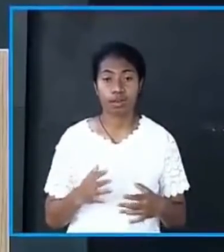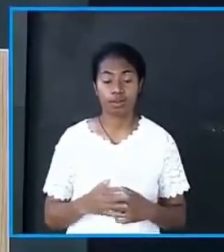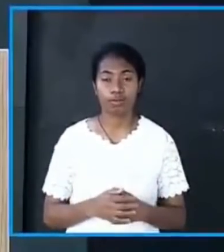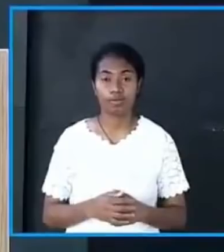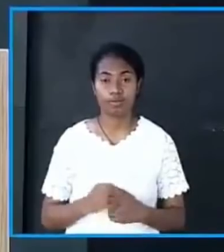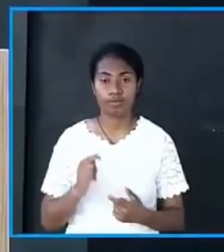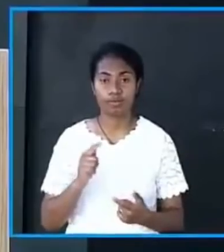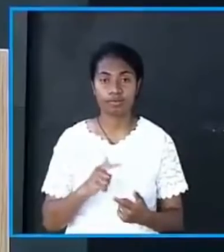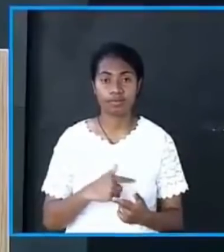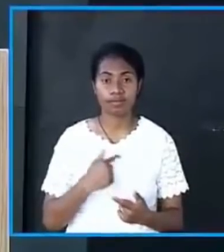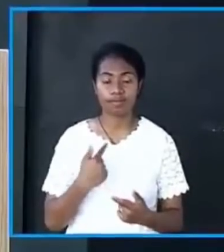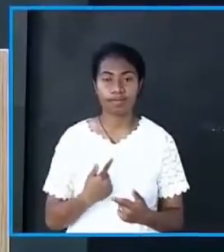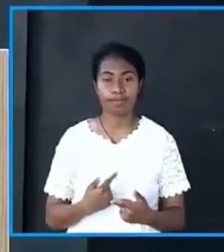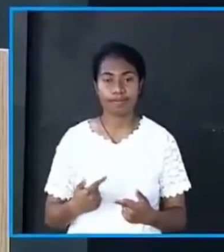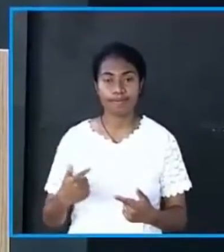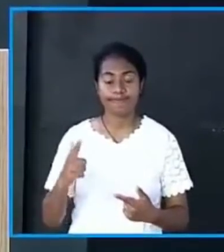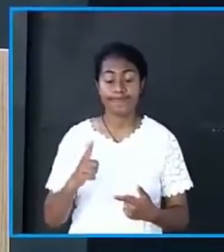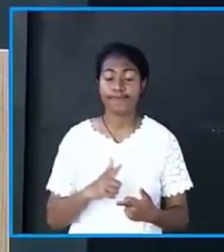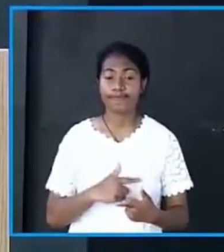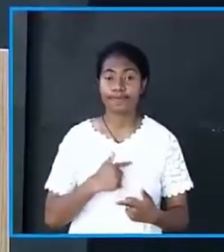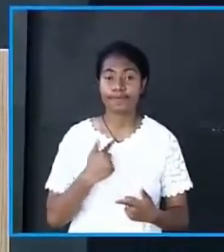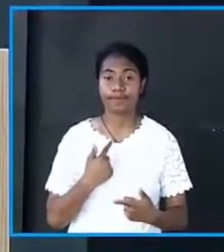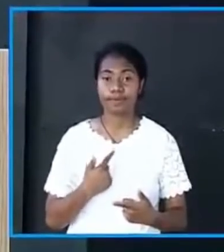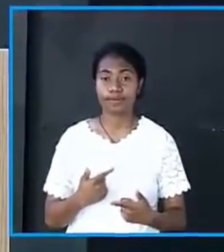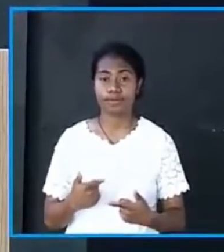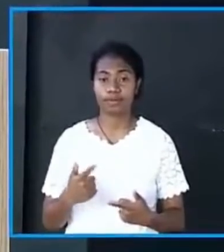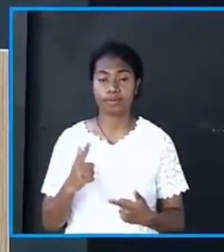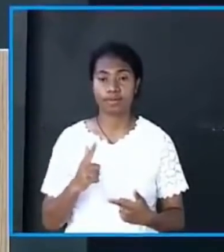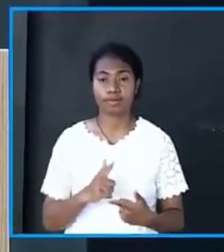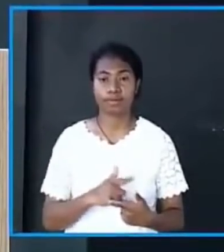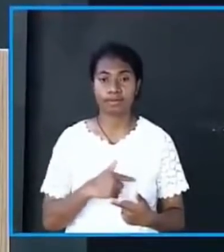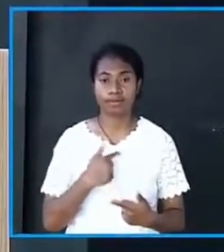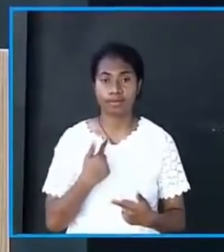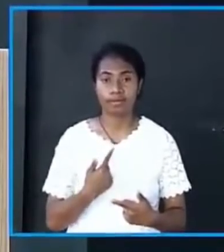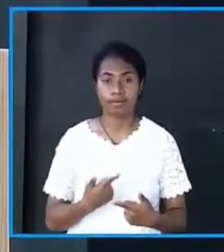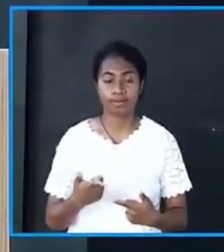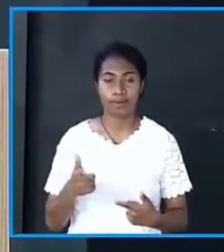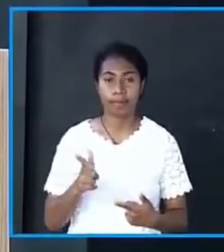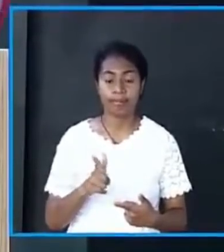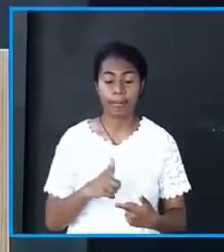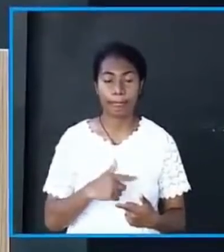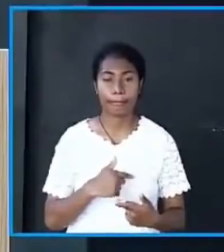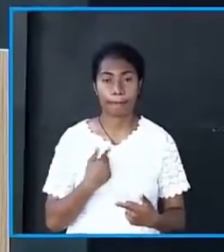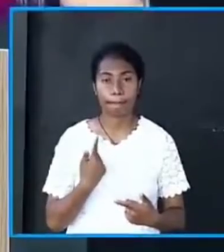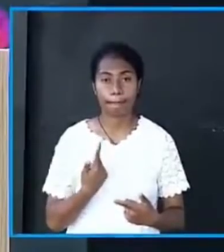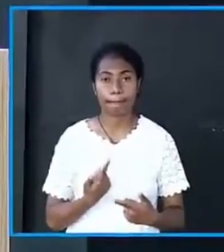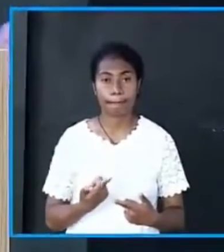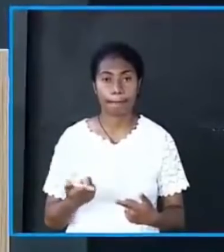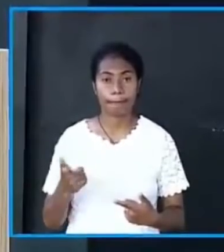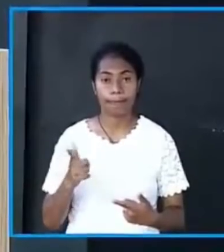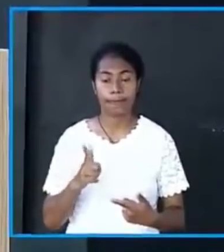channel besar hikmatnya non pengalaman